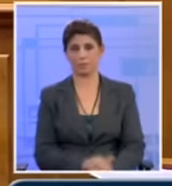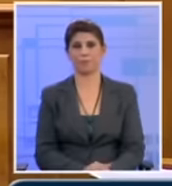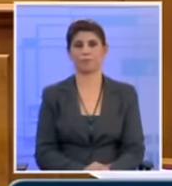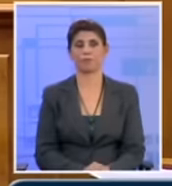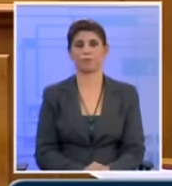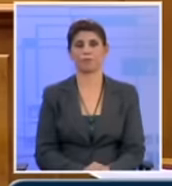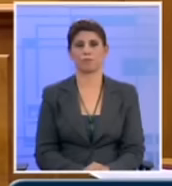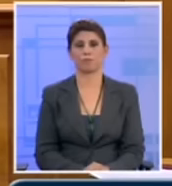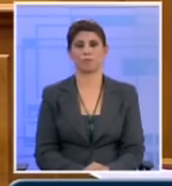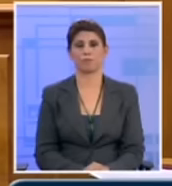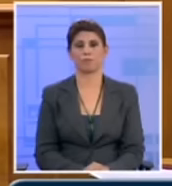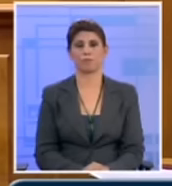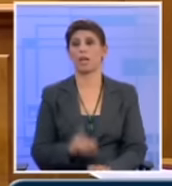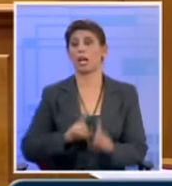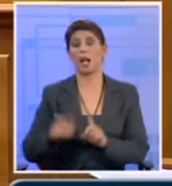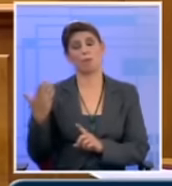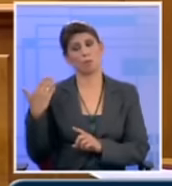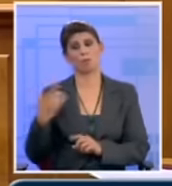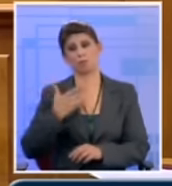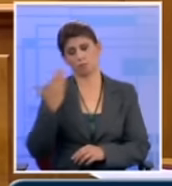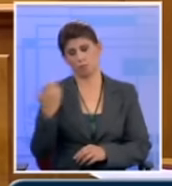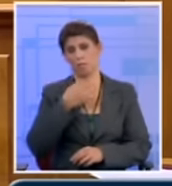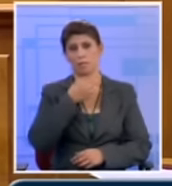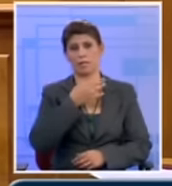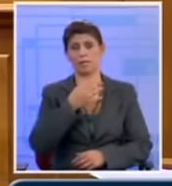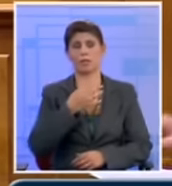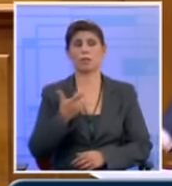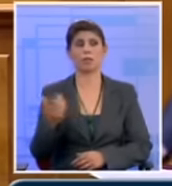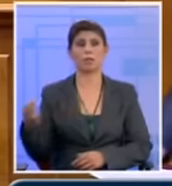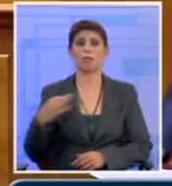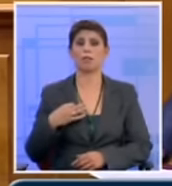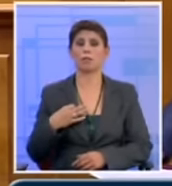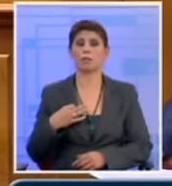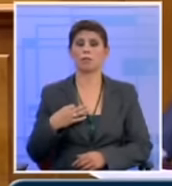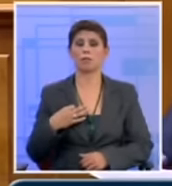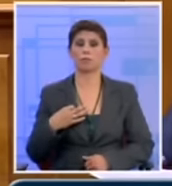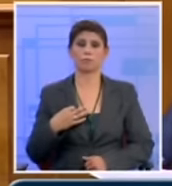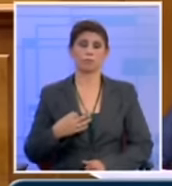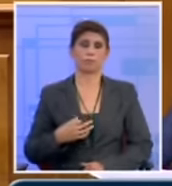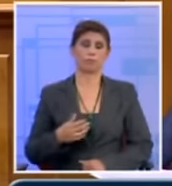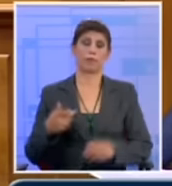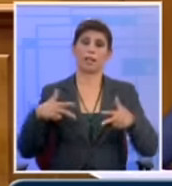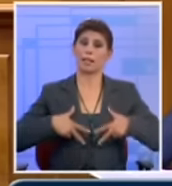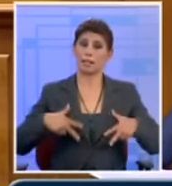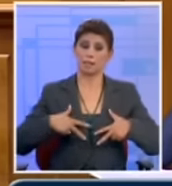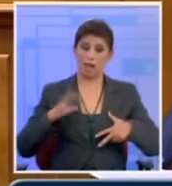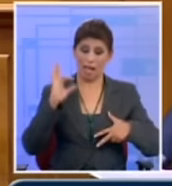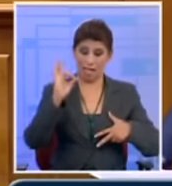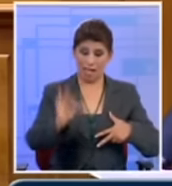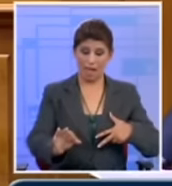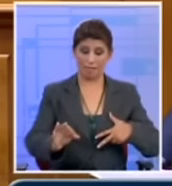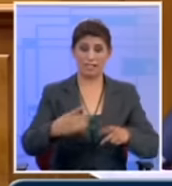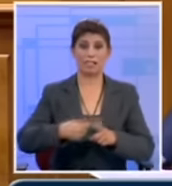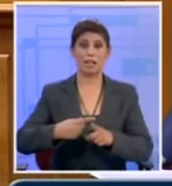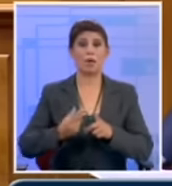κάποιοι από τους προλαλήσαντες είπαν ότι η κυβέρνηση έφερε τη χώρα σε χειρότερη